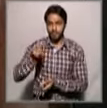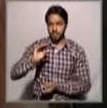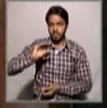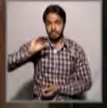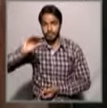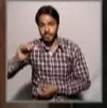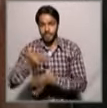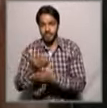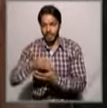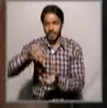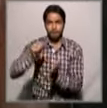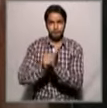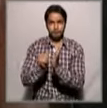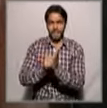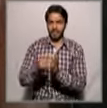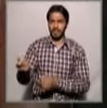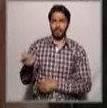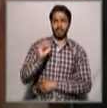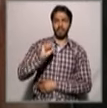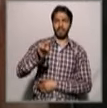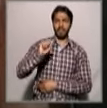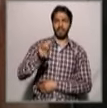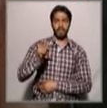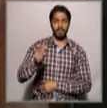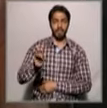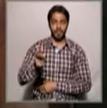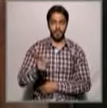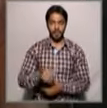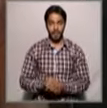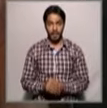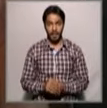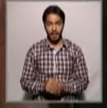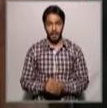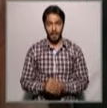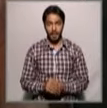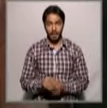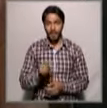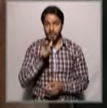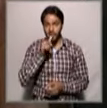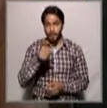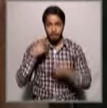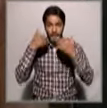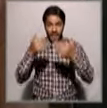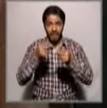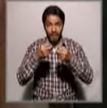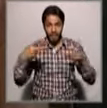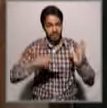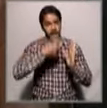أن يأجرهم هذا المسكن بإيجار يقرب من 300 درهم. بعد نهاية مدة العقد يرد